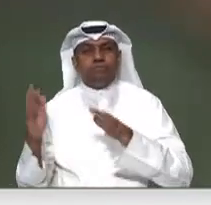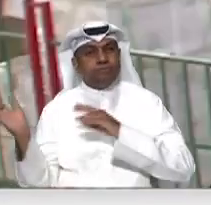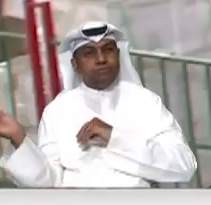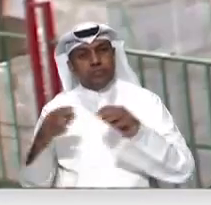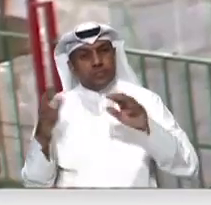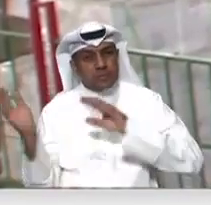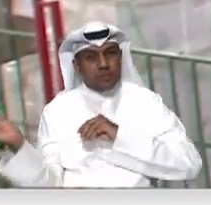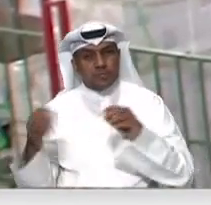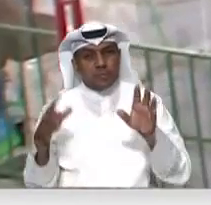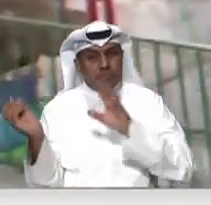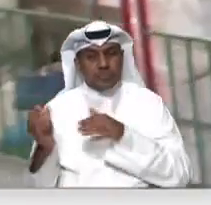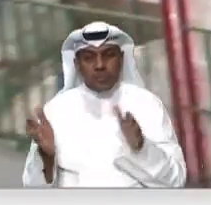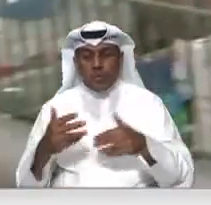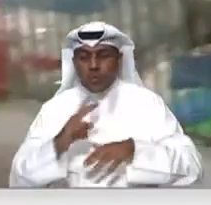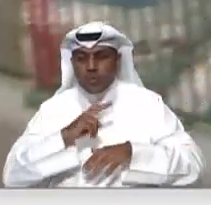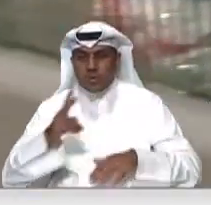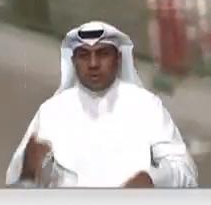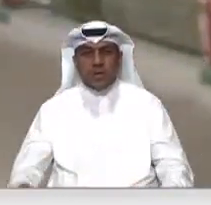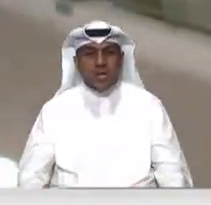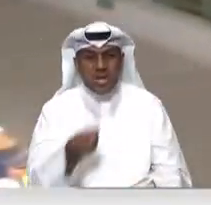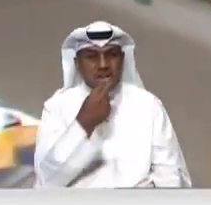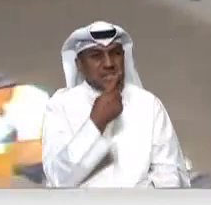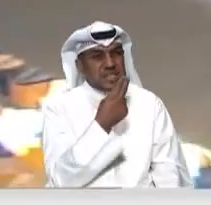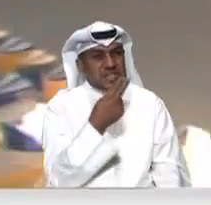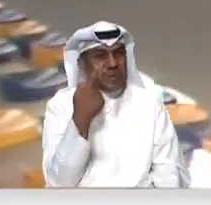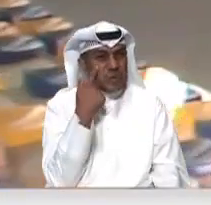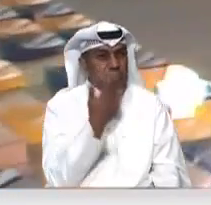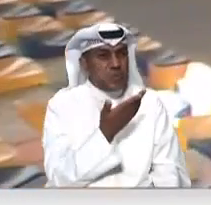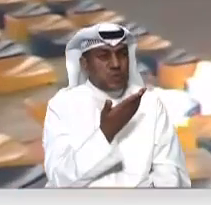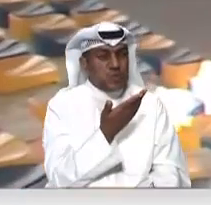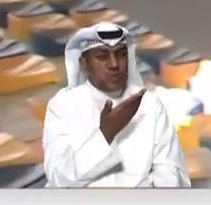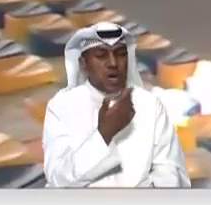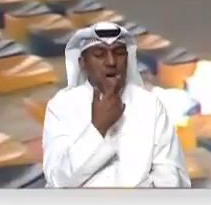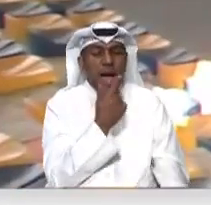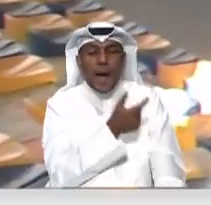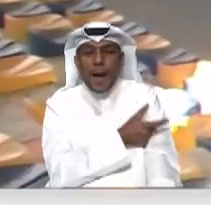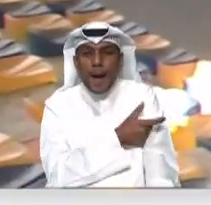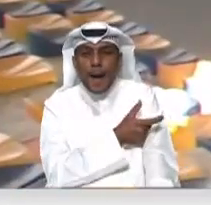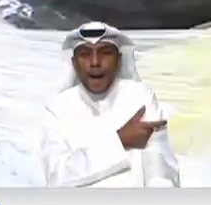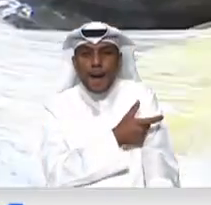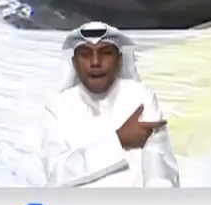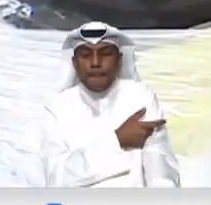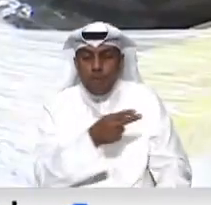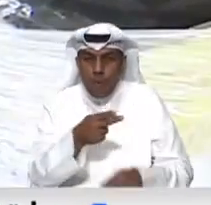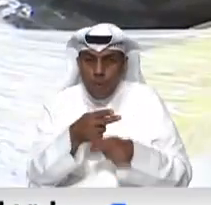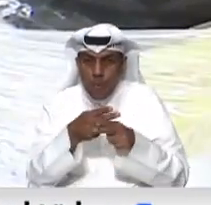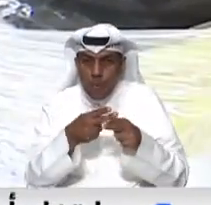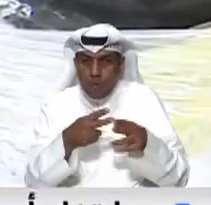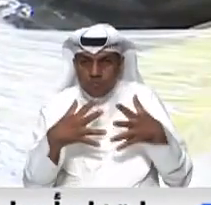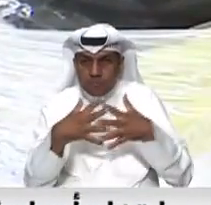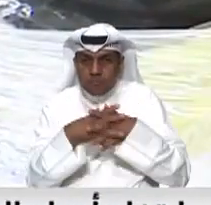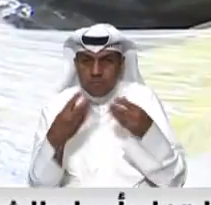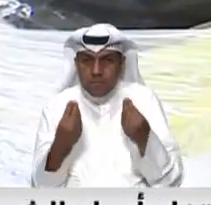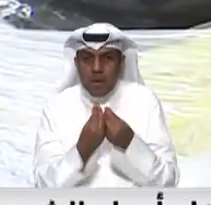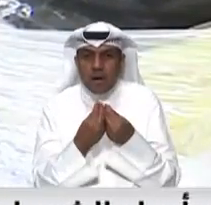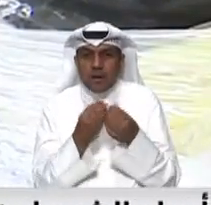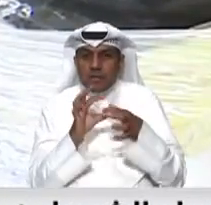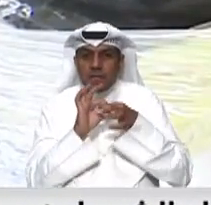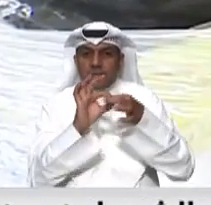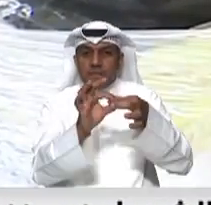الكويتية وصلت إلى مخازن ومستودعات جمعية الهلال الأحمر الفلسطينية، وذلك ضمن